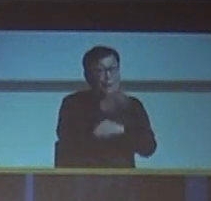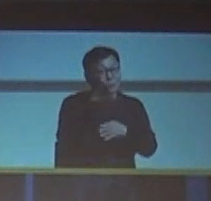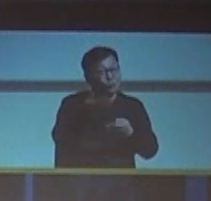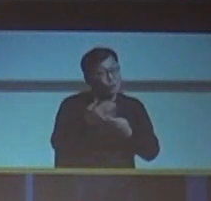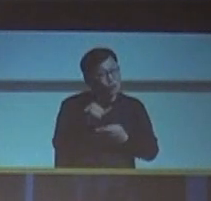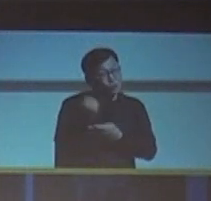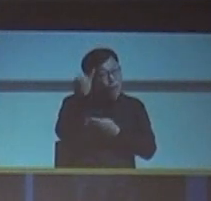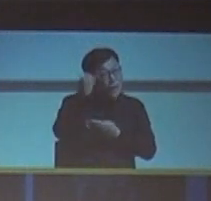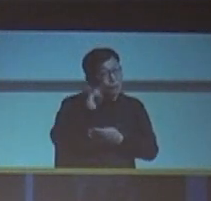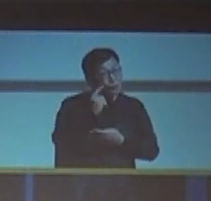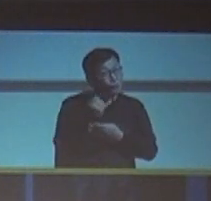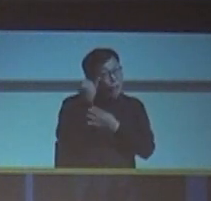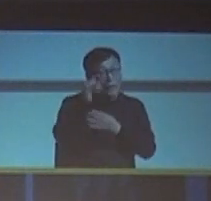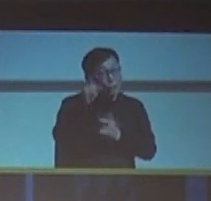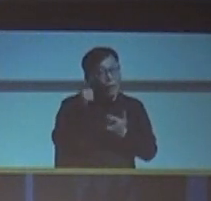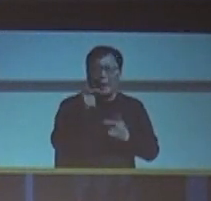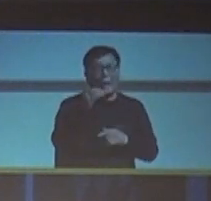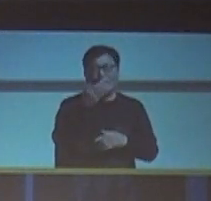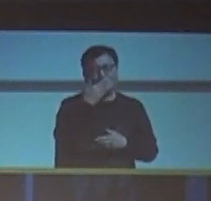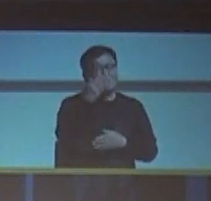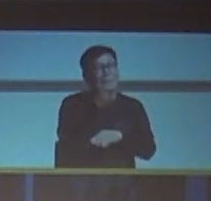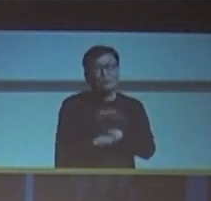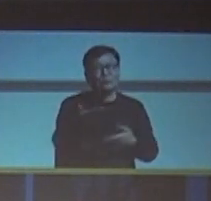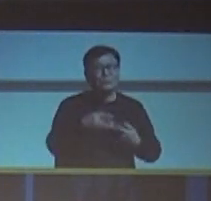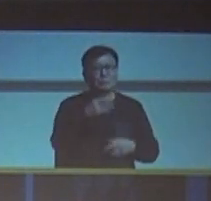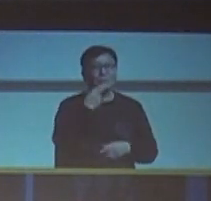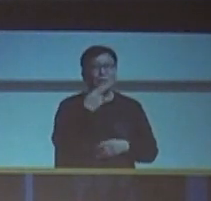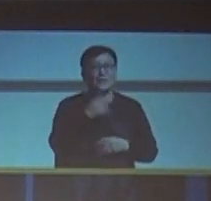사주요? 밥은 안 사주는데? 네. 네. 네.